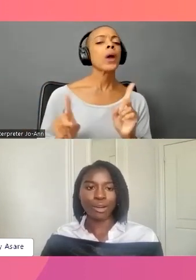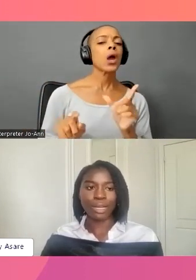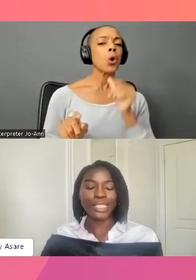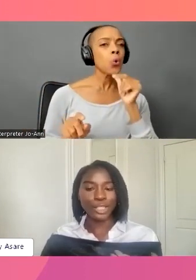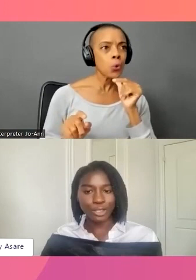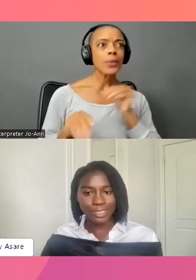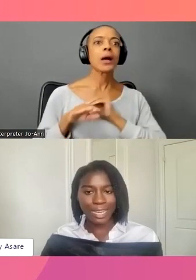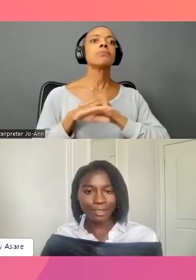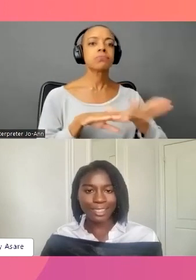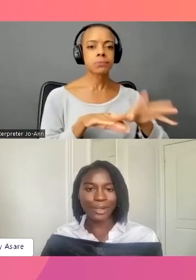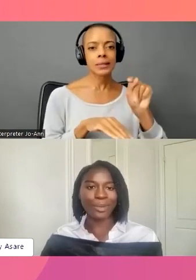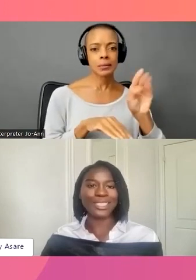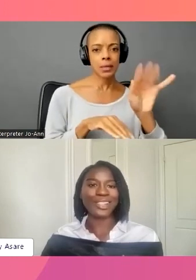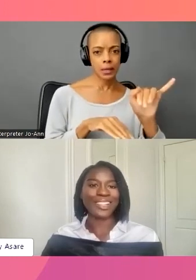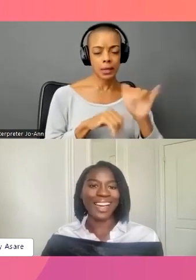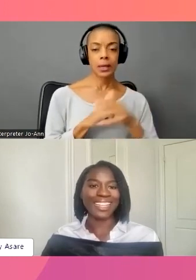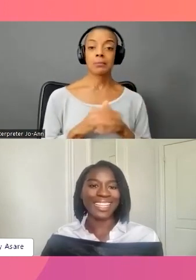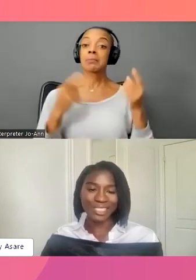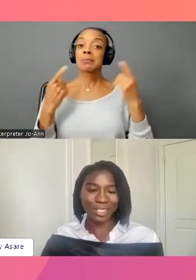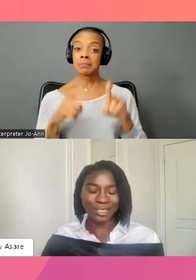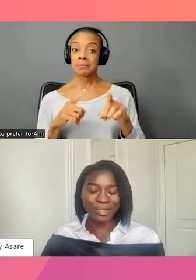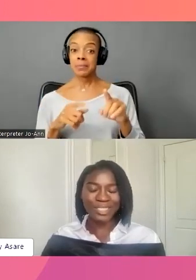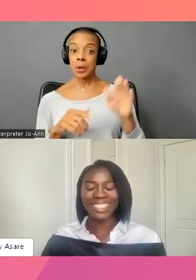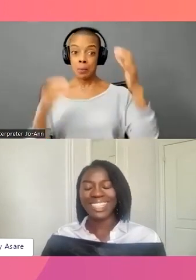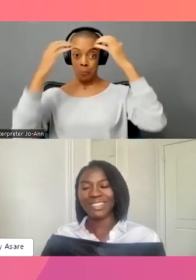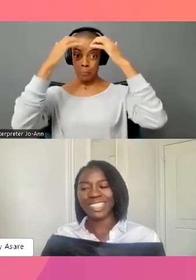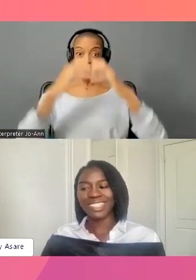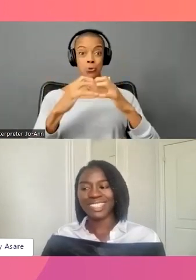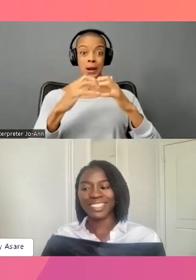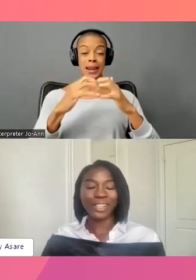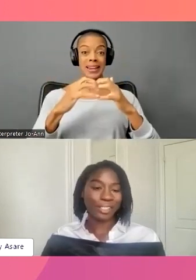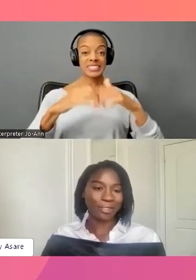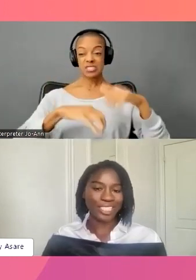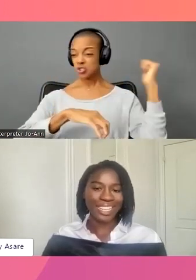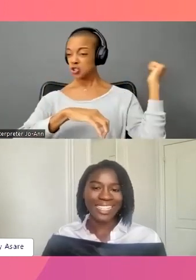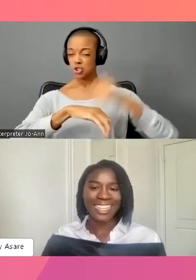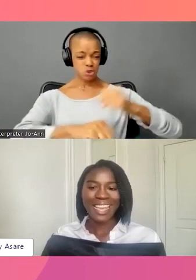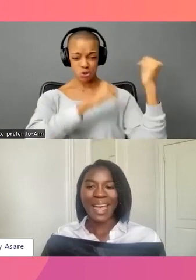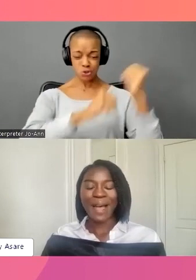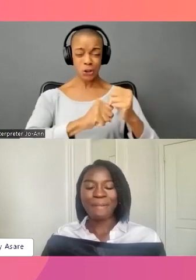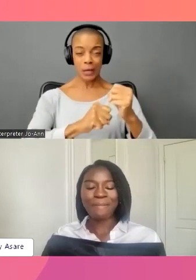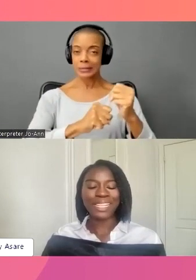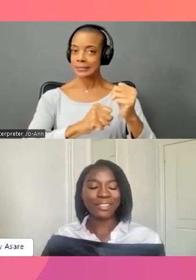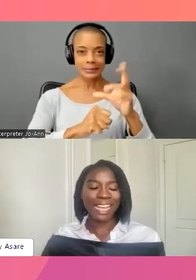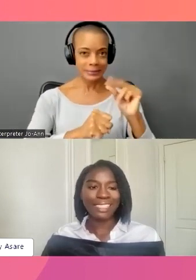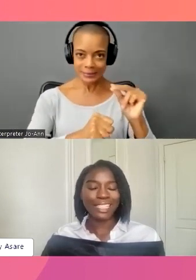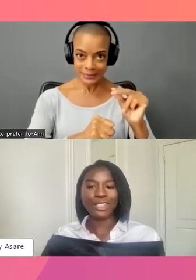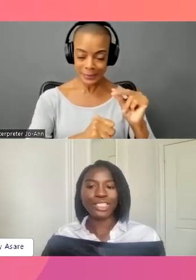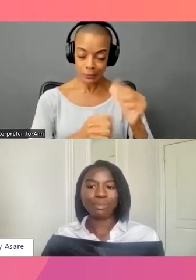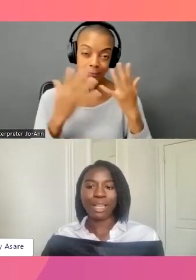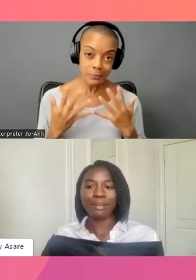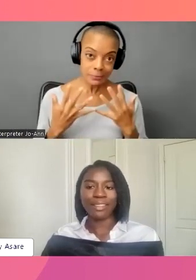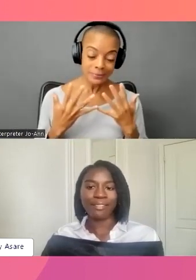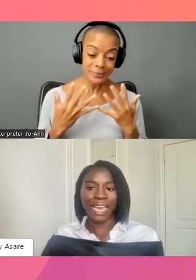la sphère de la santé, par exemple, les lésions cérébrales sont justement tombent sous